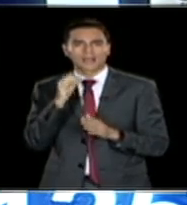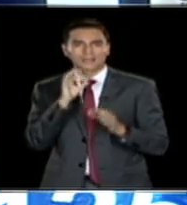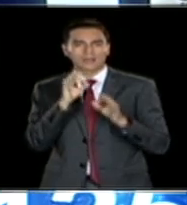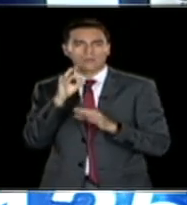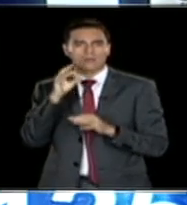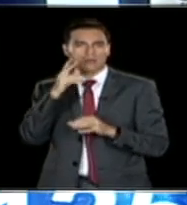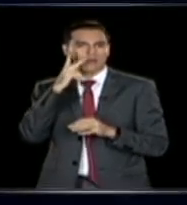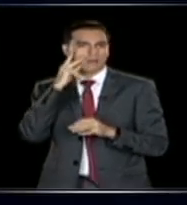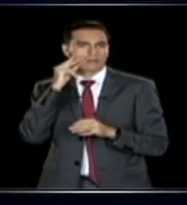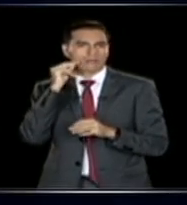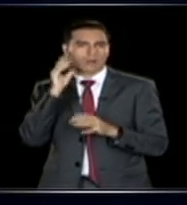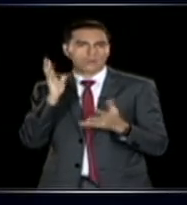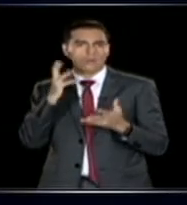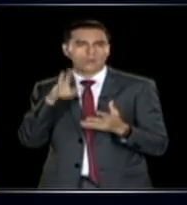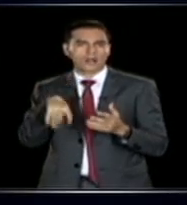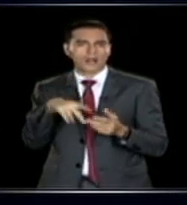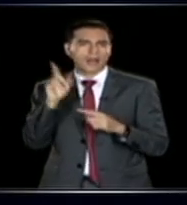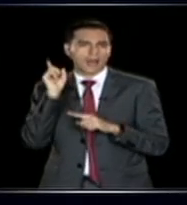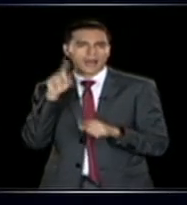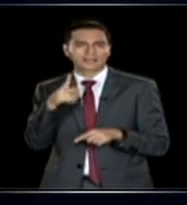لكرة القدم حتى عام